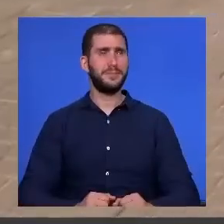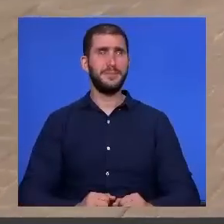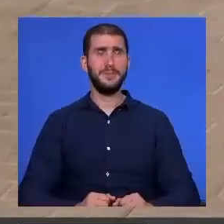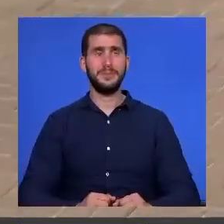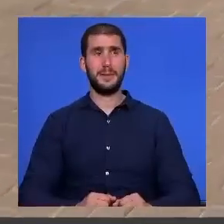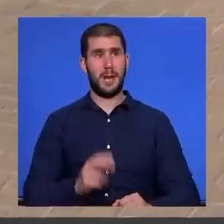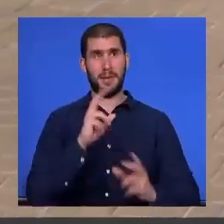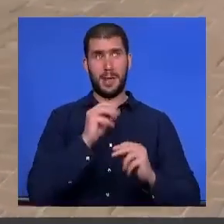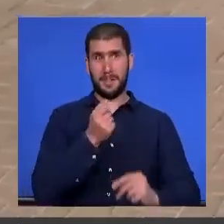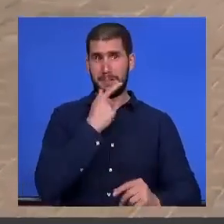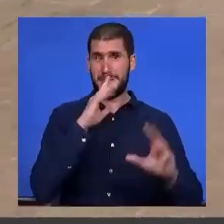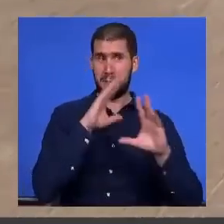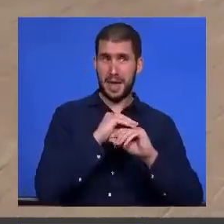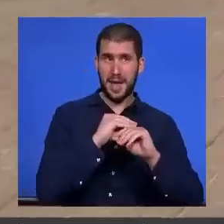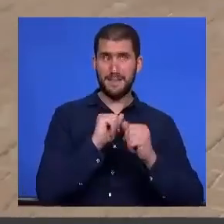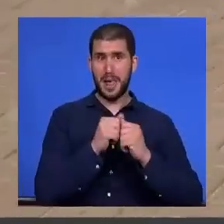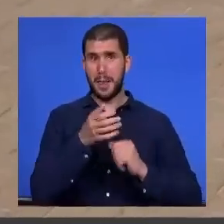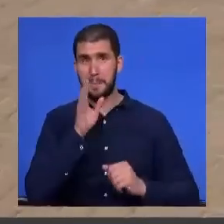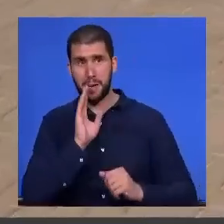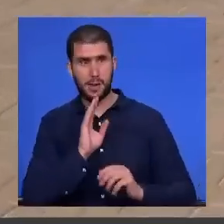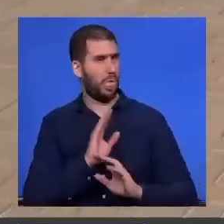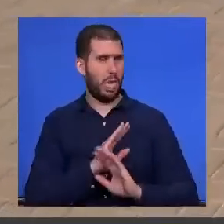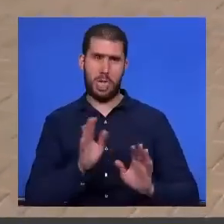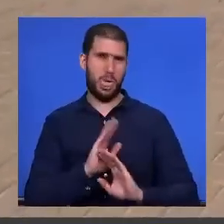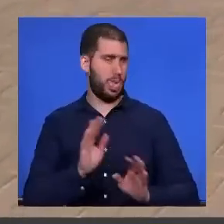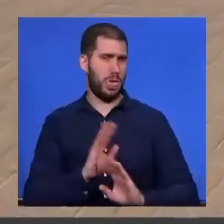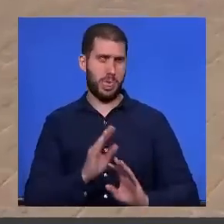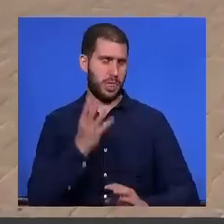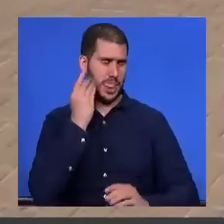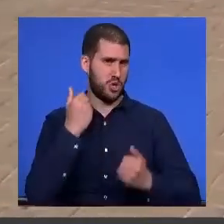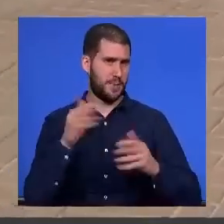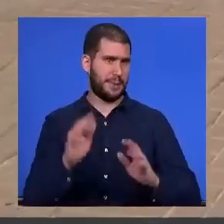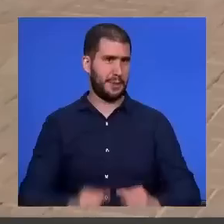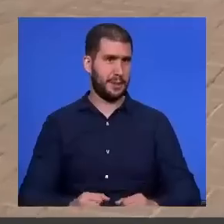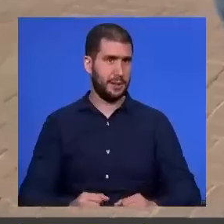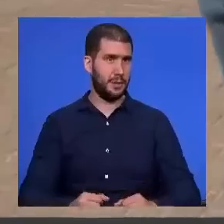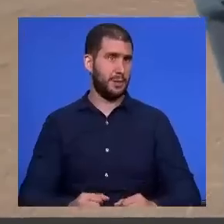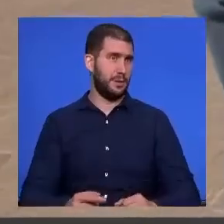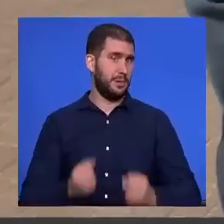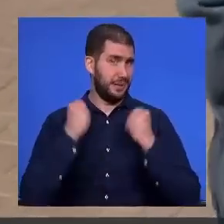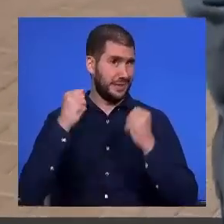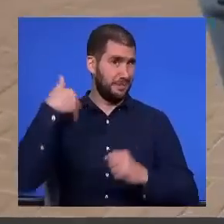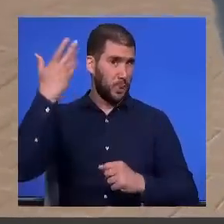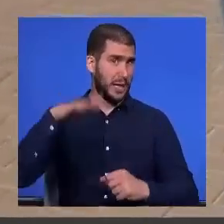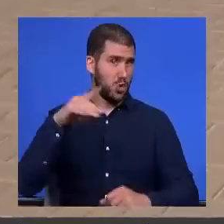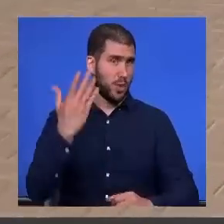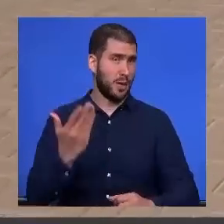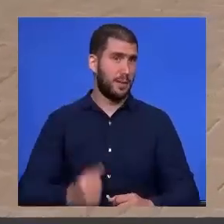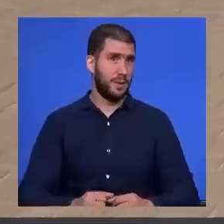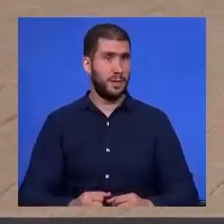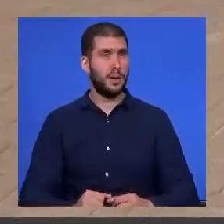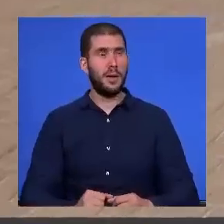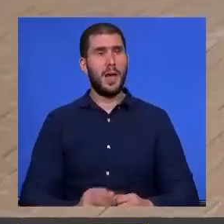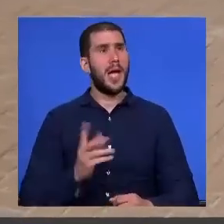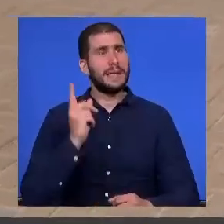לדבר כאילו על פיצה בערב, על בירה. לא, זה בכלל, תשכחי מזה. כאילו, תיסעי מחוץ לשכונה. איך את